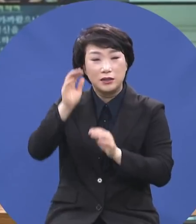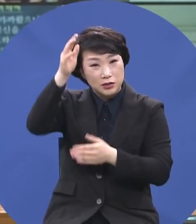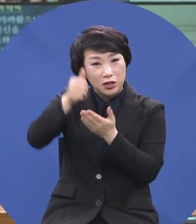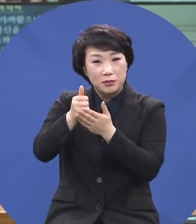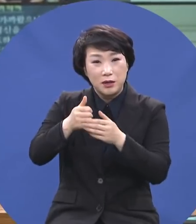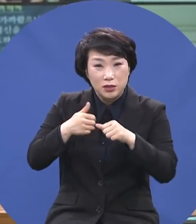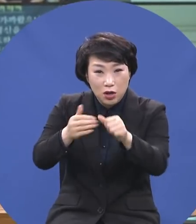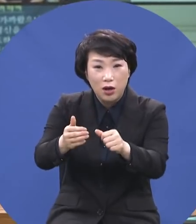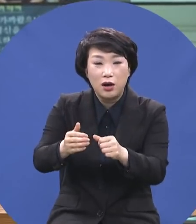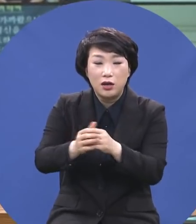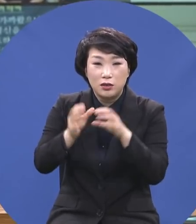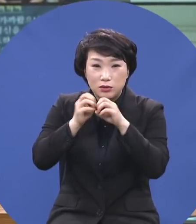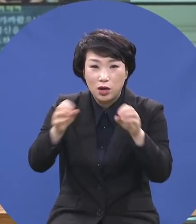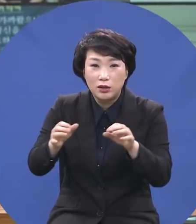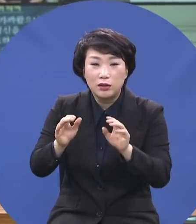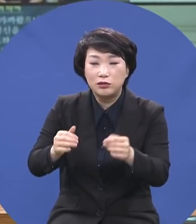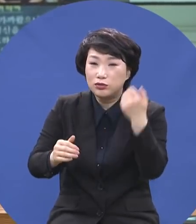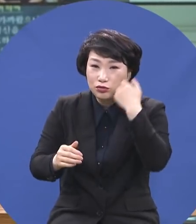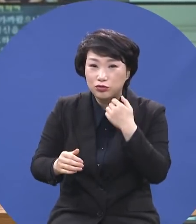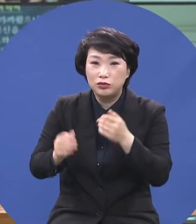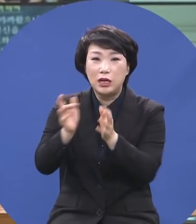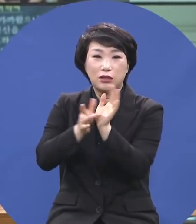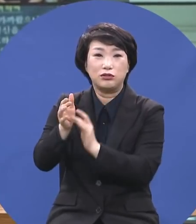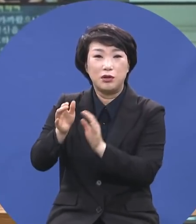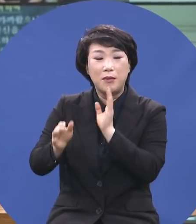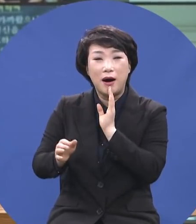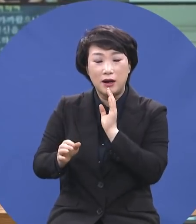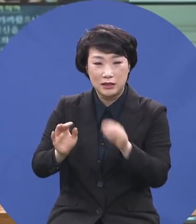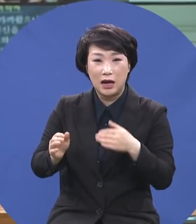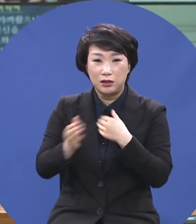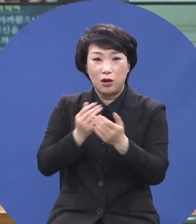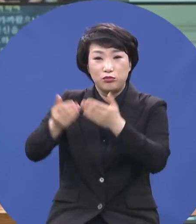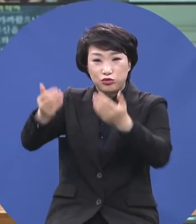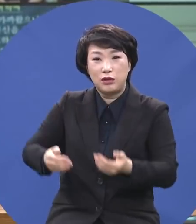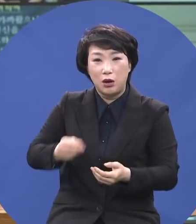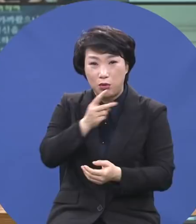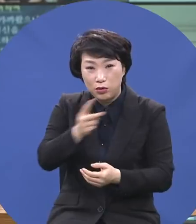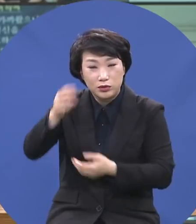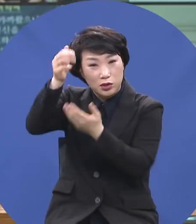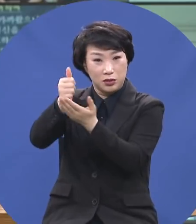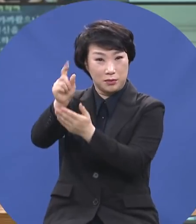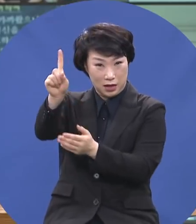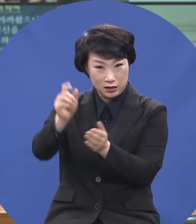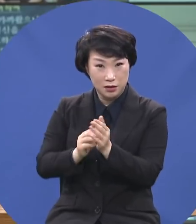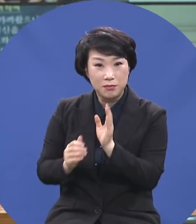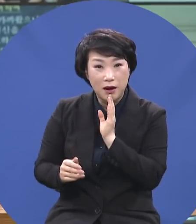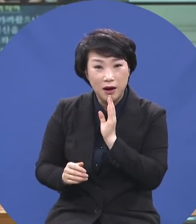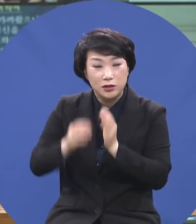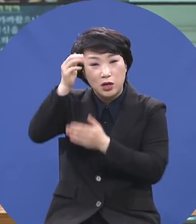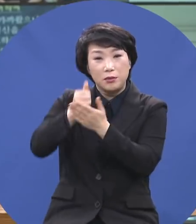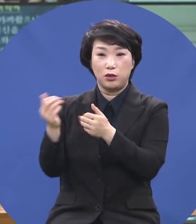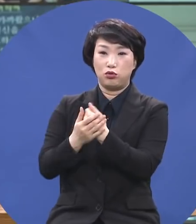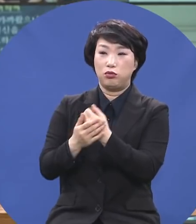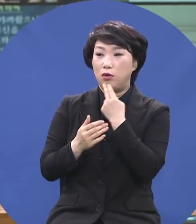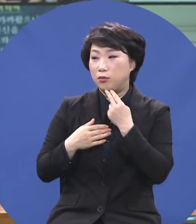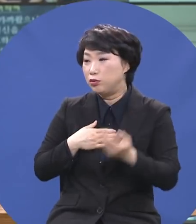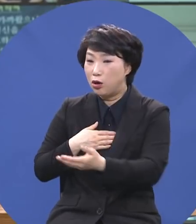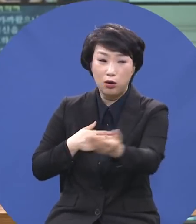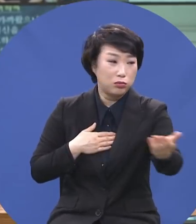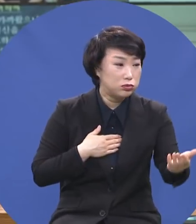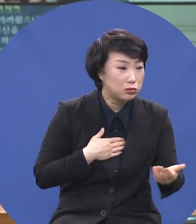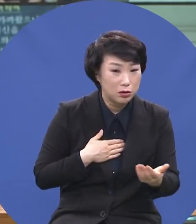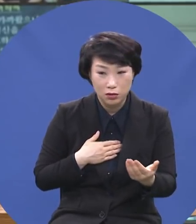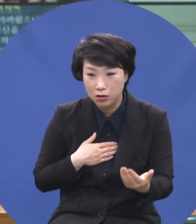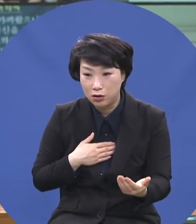분이 성령이시요, 내게 경험시키는 분이 성령이시니, 성령이 없이는